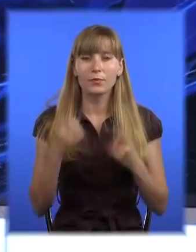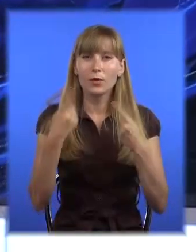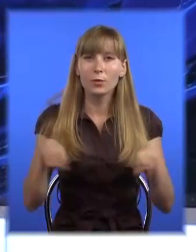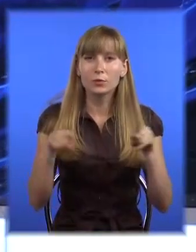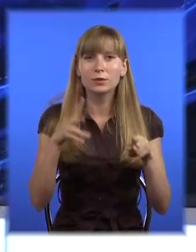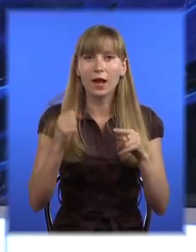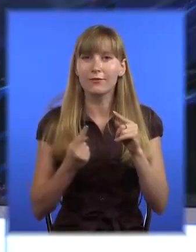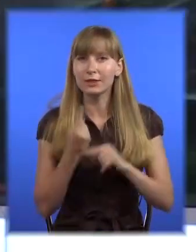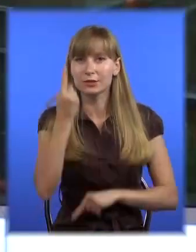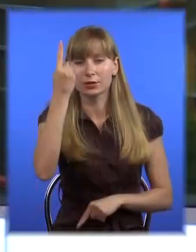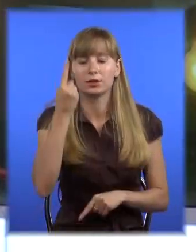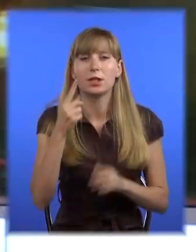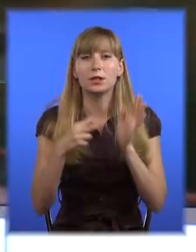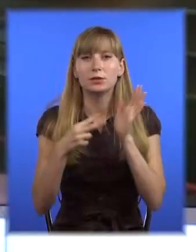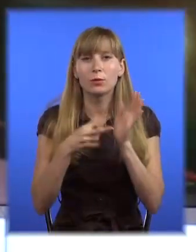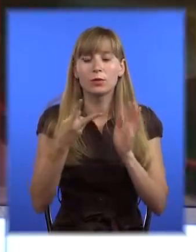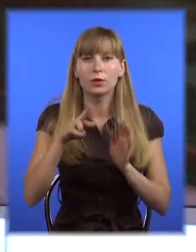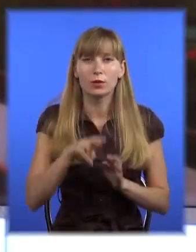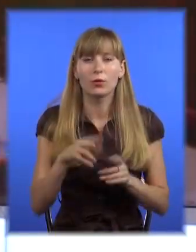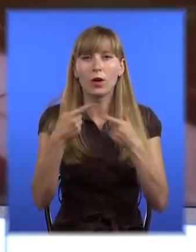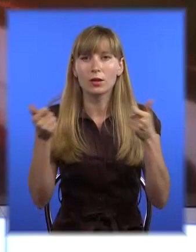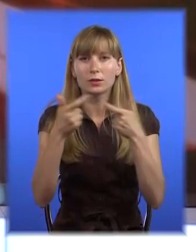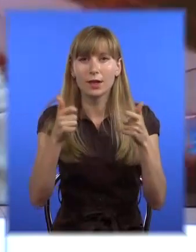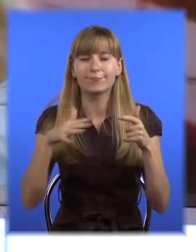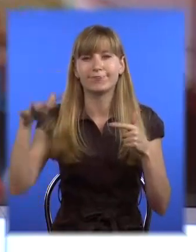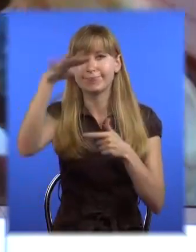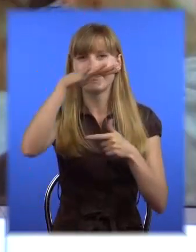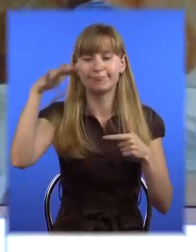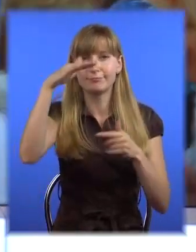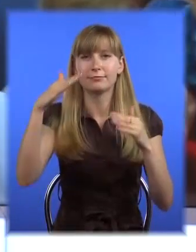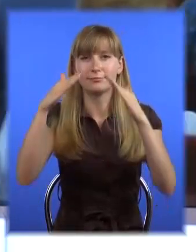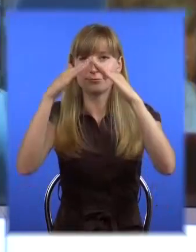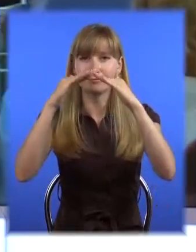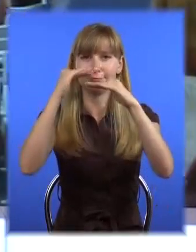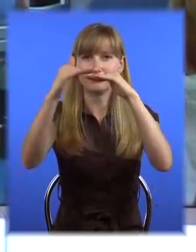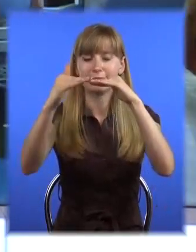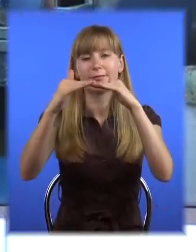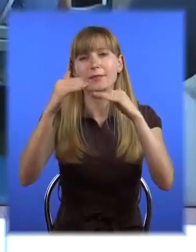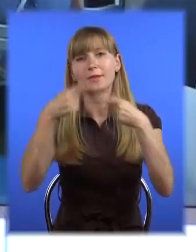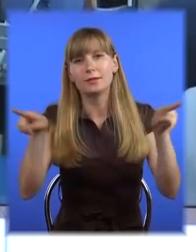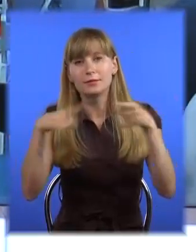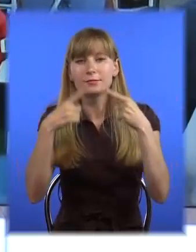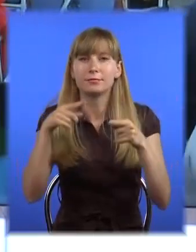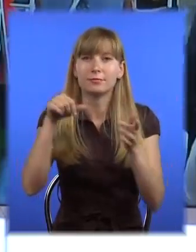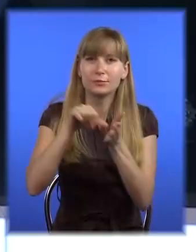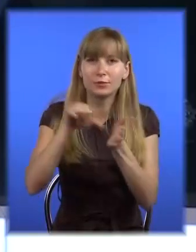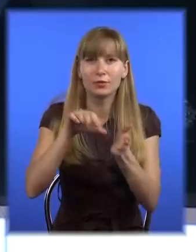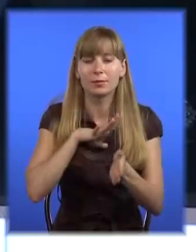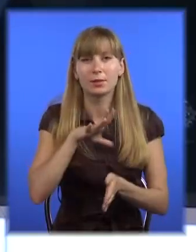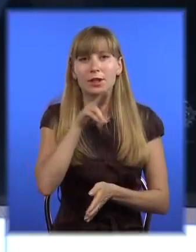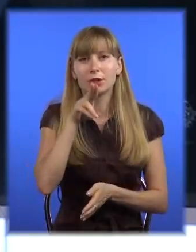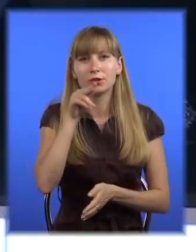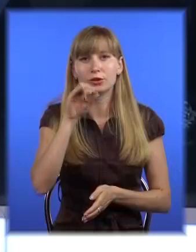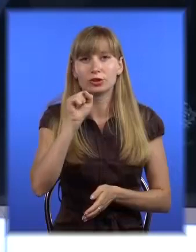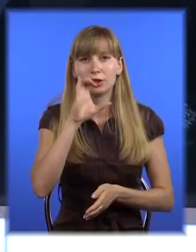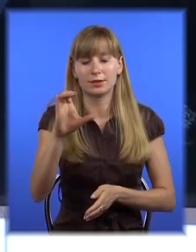Мистецтво на висоті. 7 липня на даху одного із готелів Кривого Рогу грали джаз. Під захід сонця джазовий гурт Dark